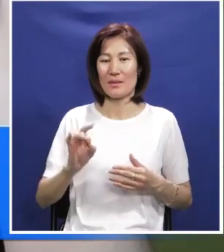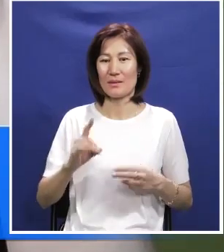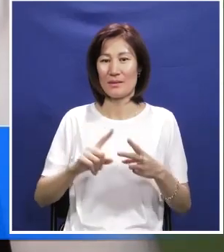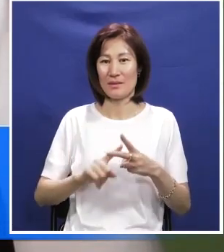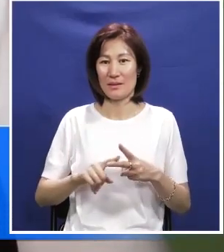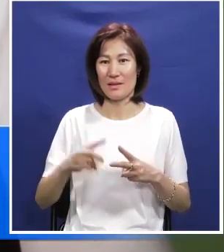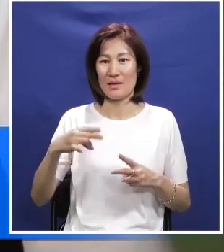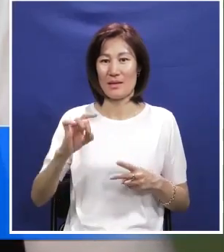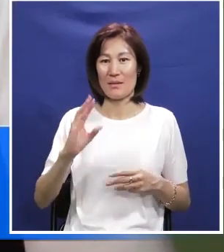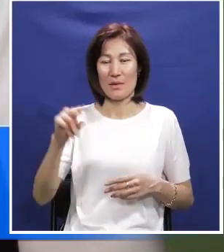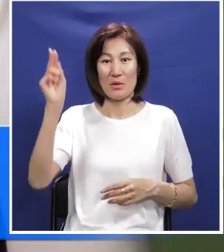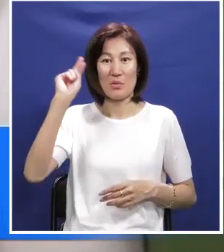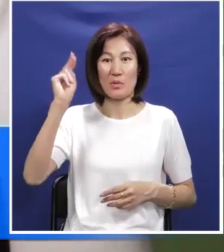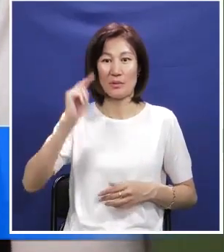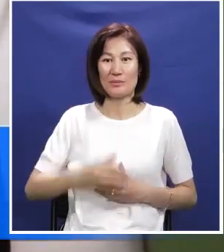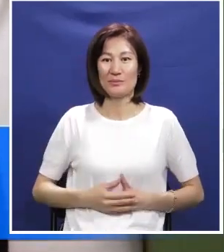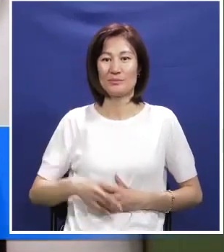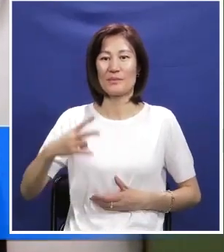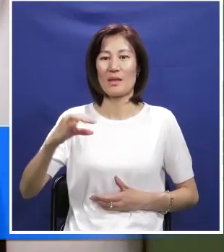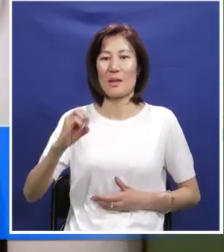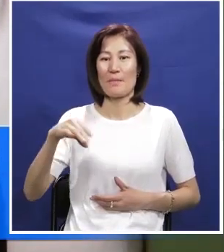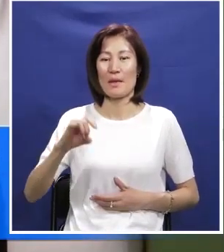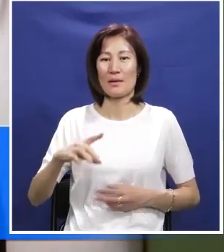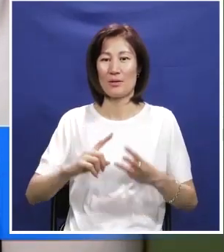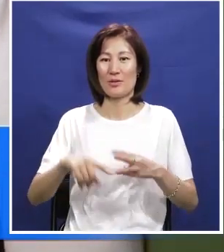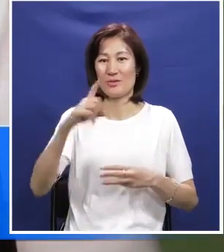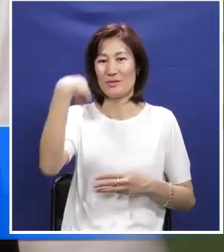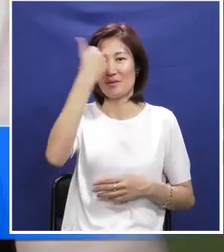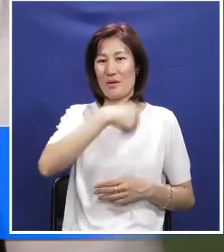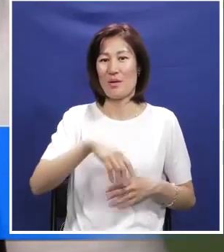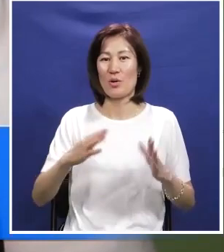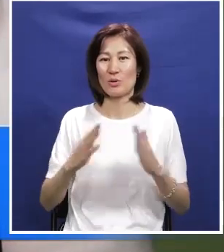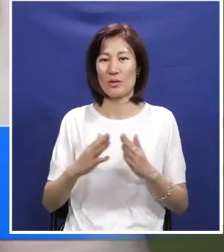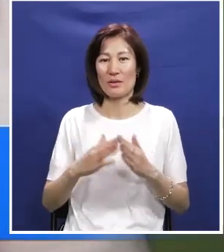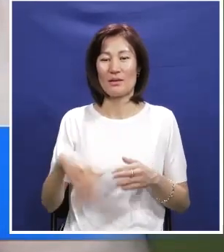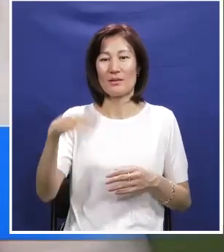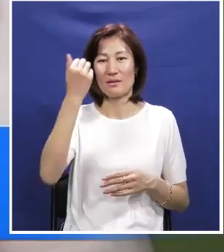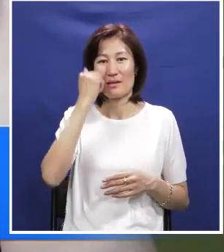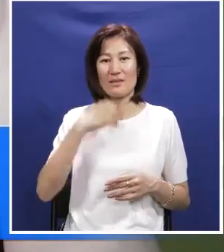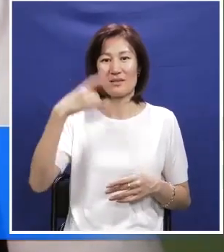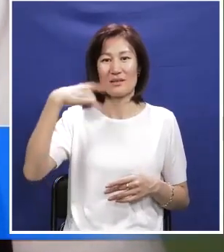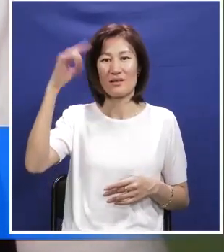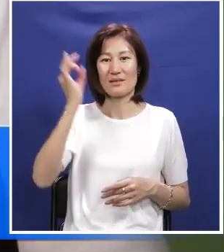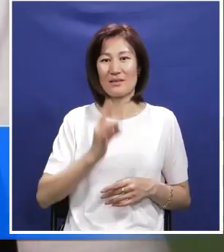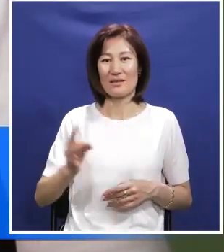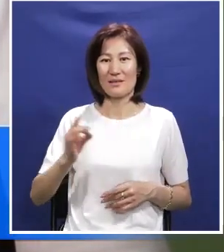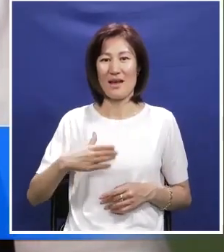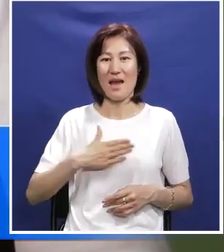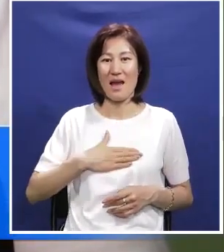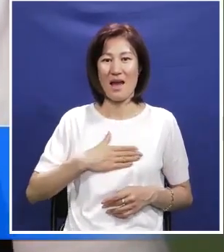екі немерем келеді. Үш жасар немерем маған үйде Қазақстан Республикасының